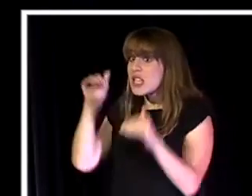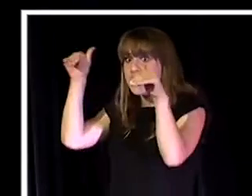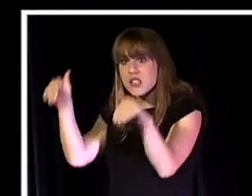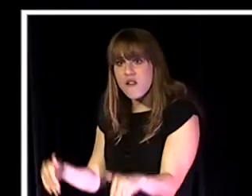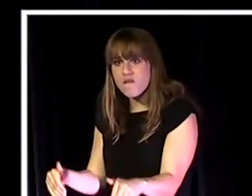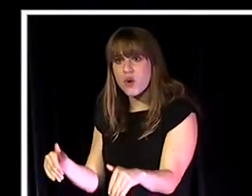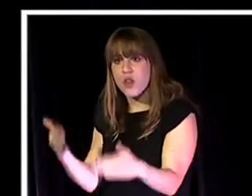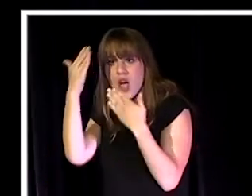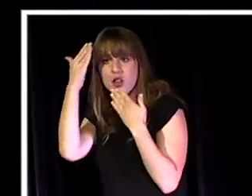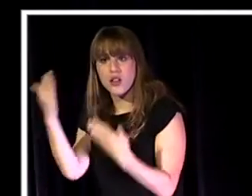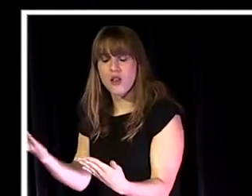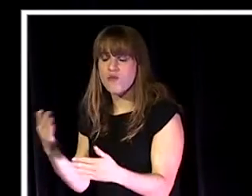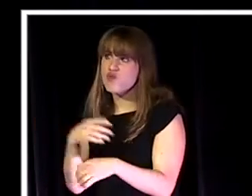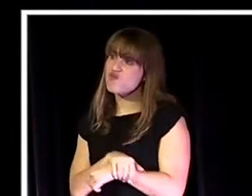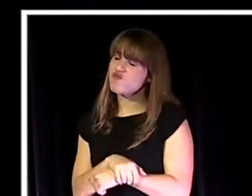και τον εκτιμούν.